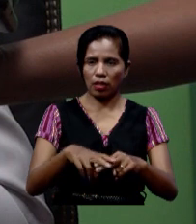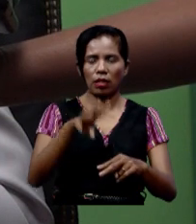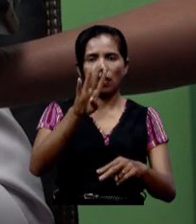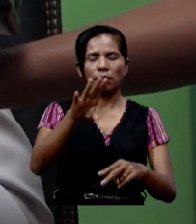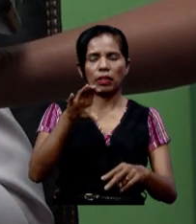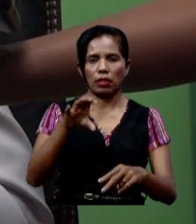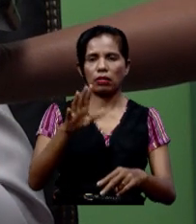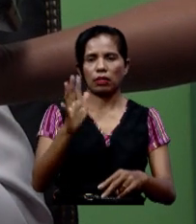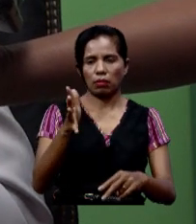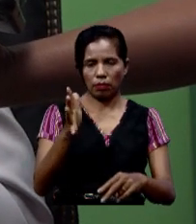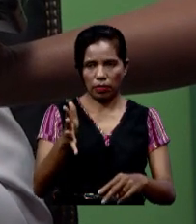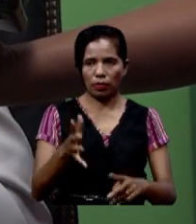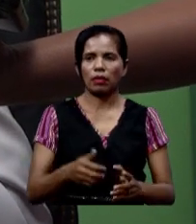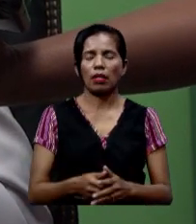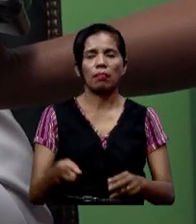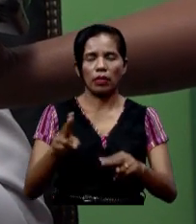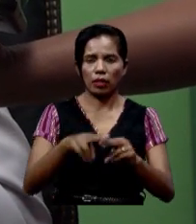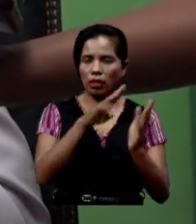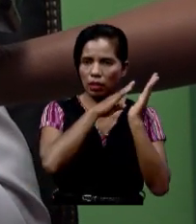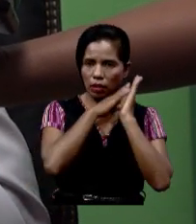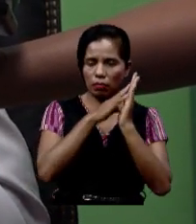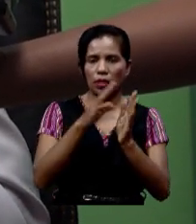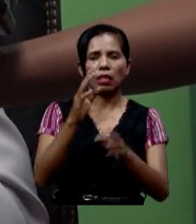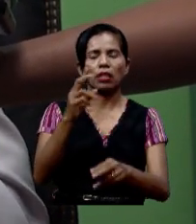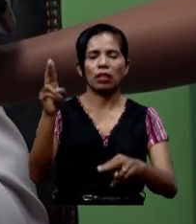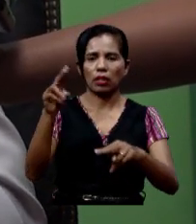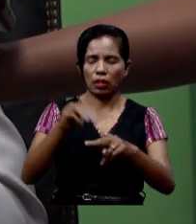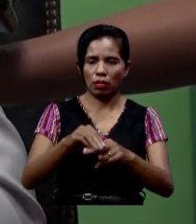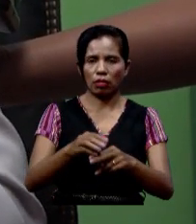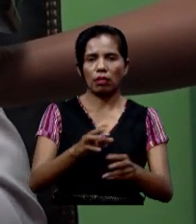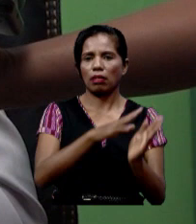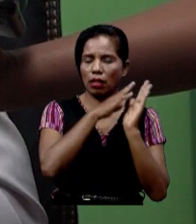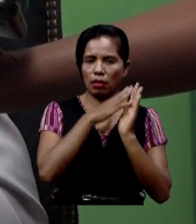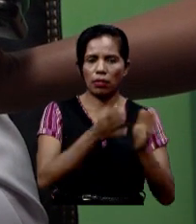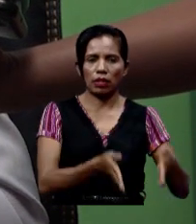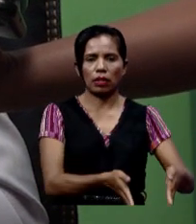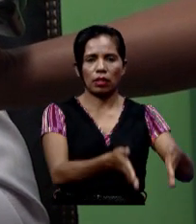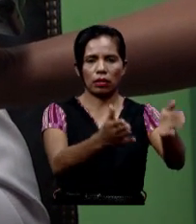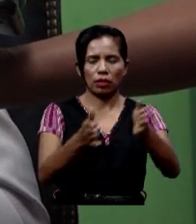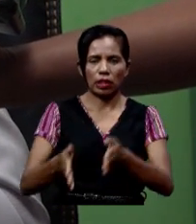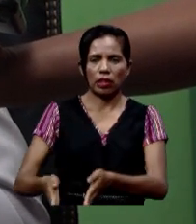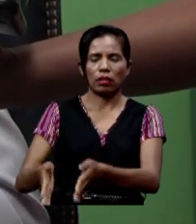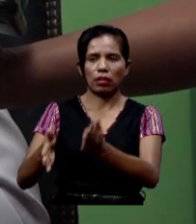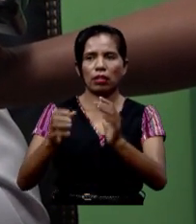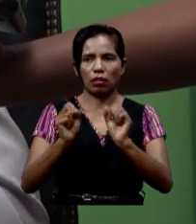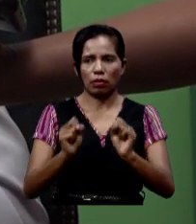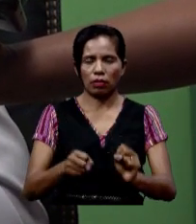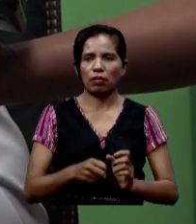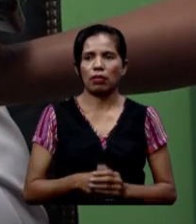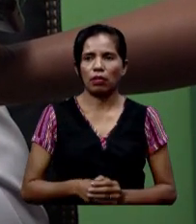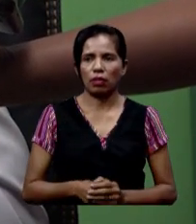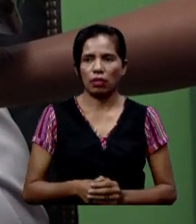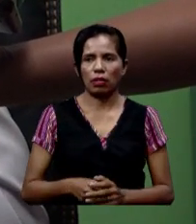450. Né aumenta tan, tau ya corredor, tau ya quinto canto serene, para tu bele,